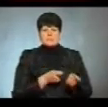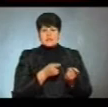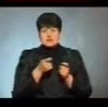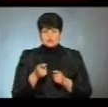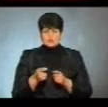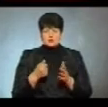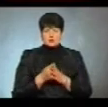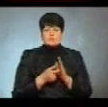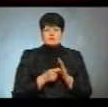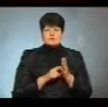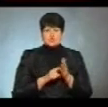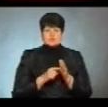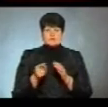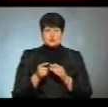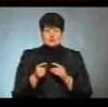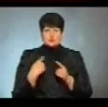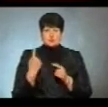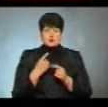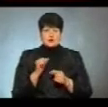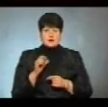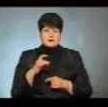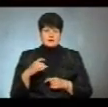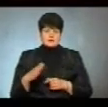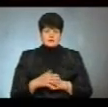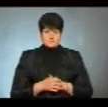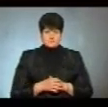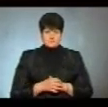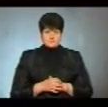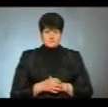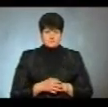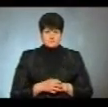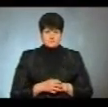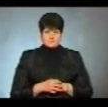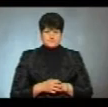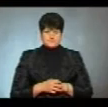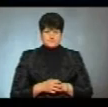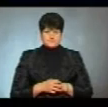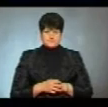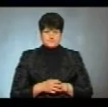до приміщення Тернопільського обласного архіву. Ірина Терлюк, Андрій Бодак. Новини.